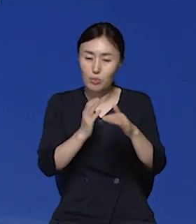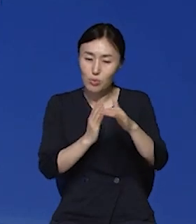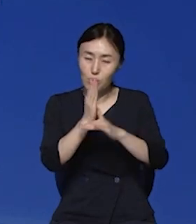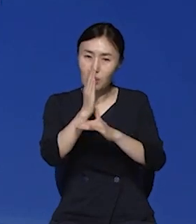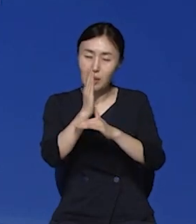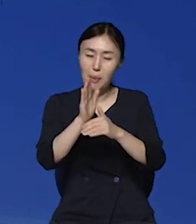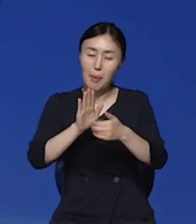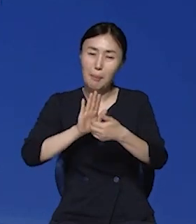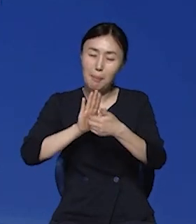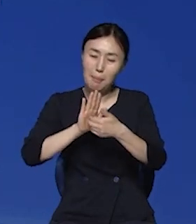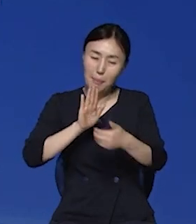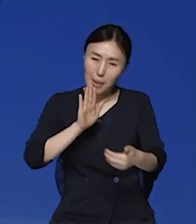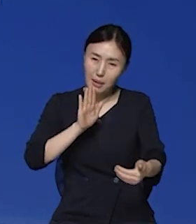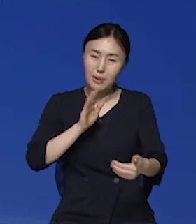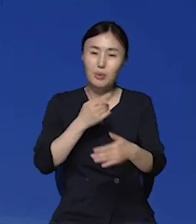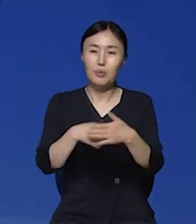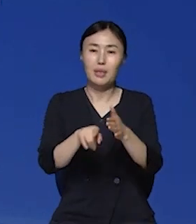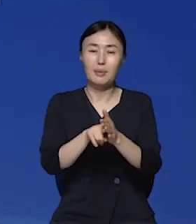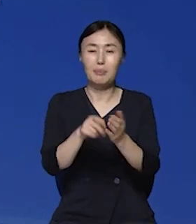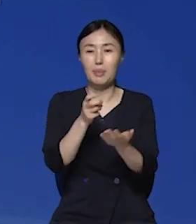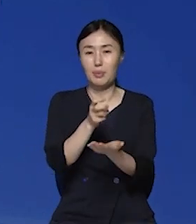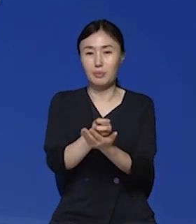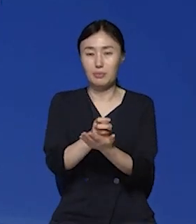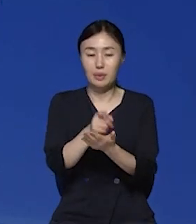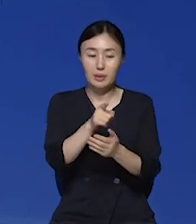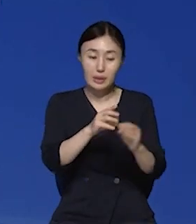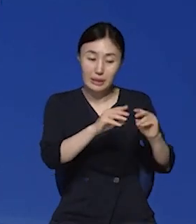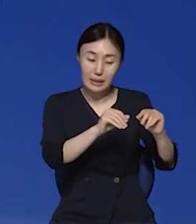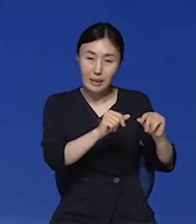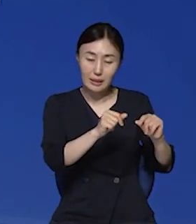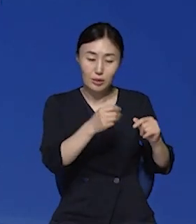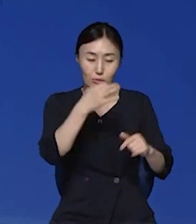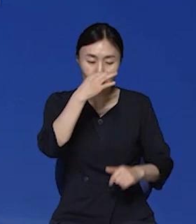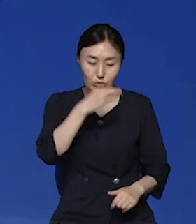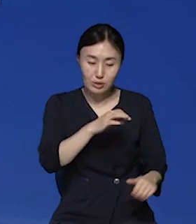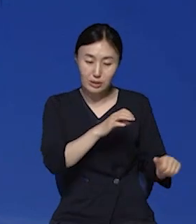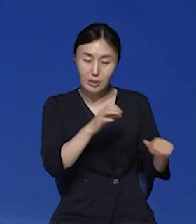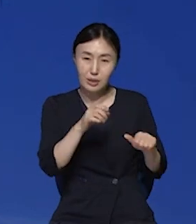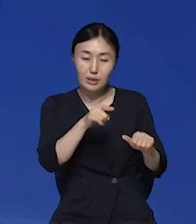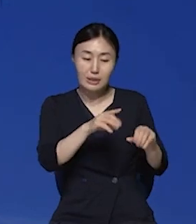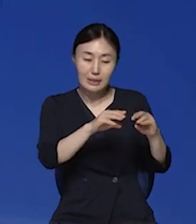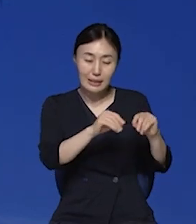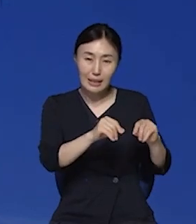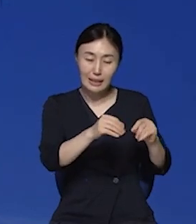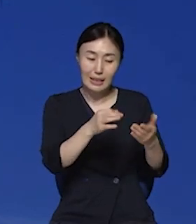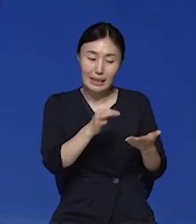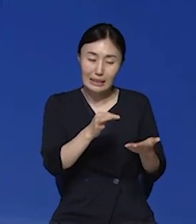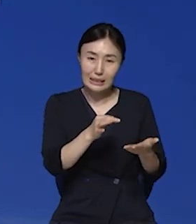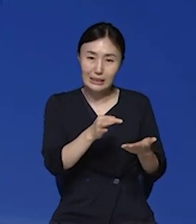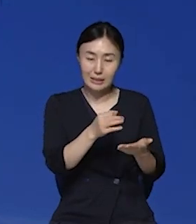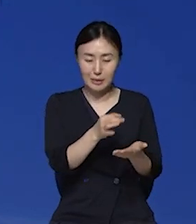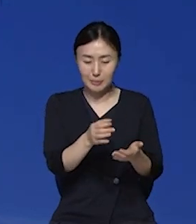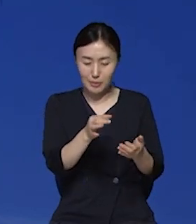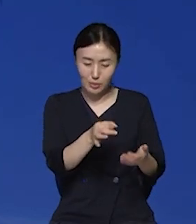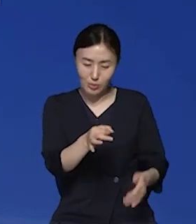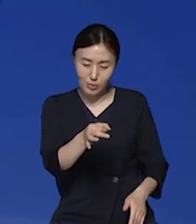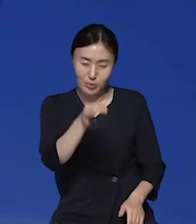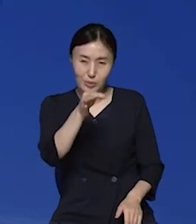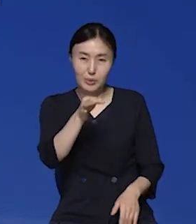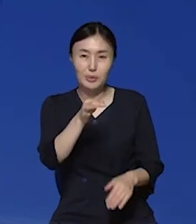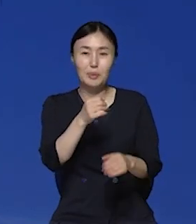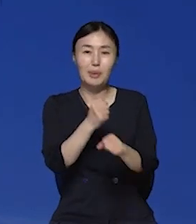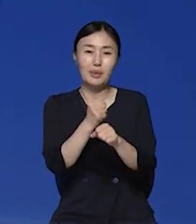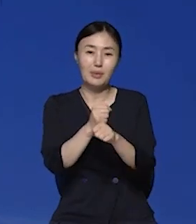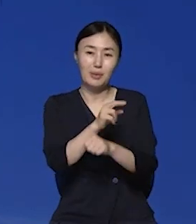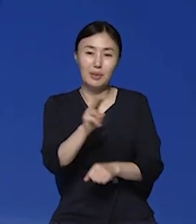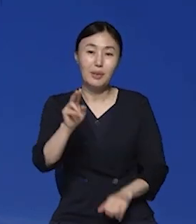부분입니다. 종전부지가 효율적으로 활용되고 그 부지의 가치가 최대한 향상되도록 하여야 하며 초과 사업비 발생